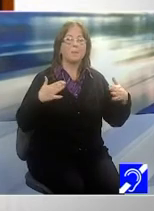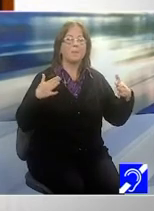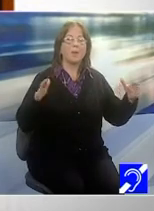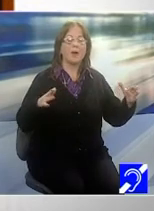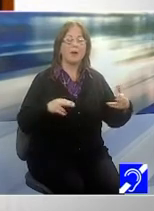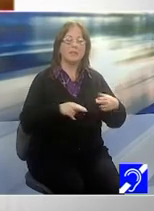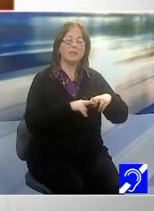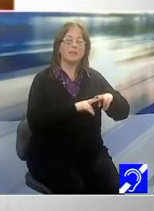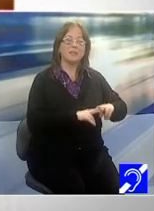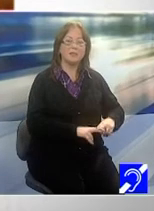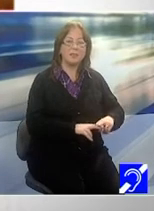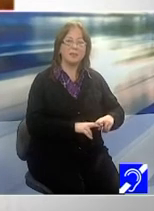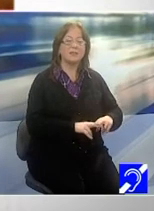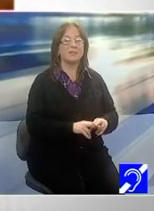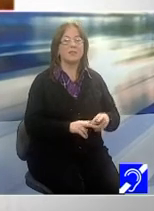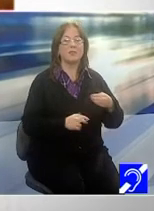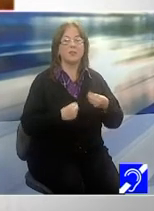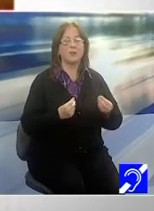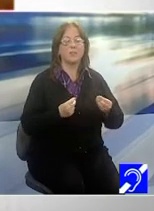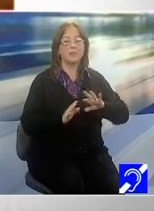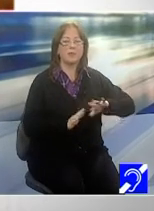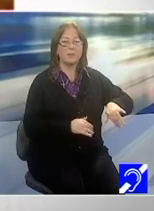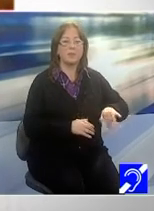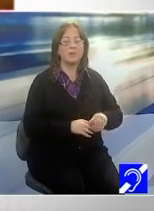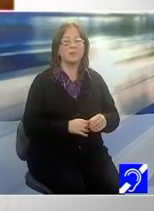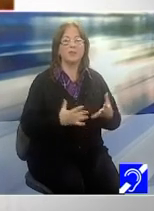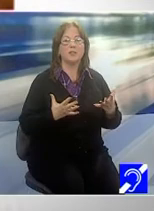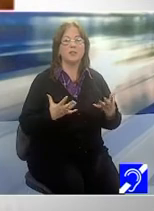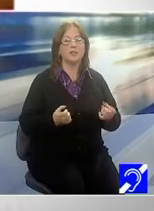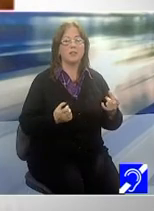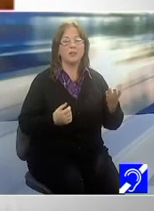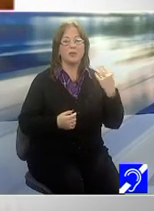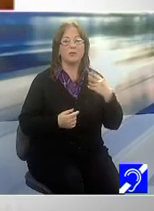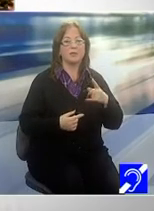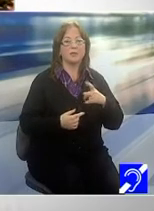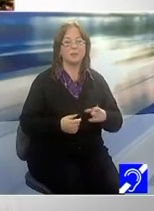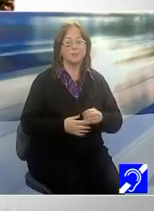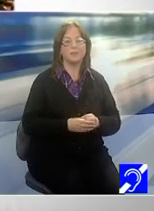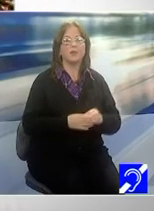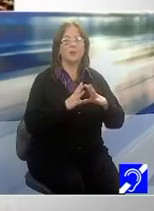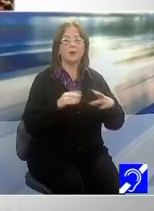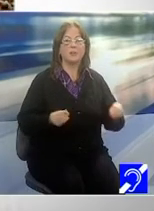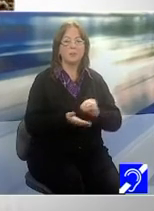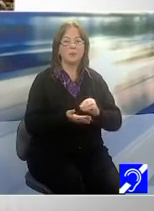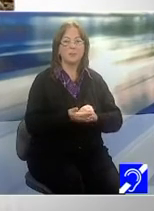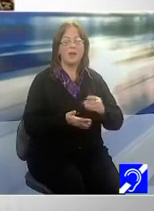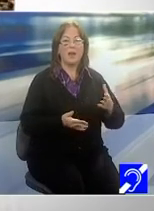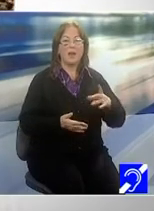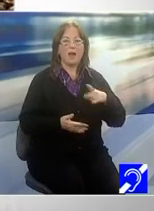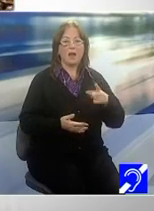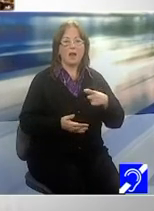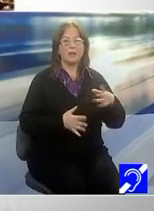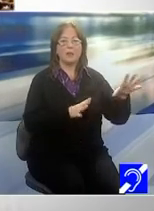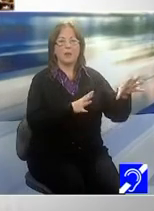pe care vom încerca să le eliminăm în măsura în care este posibil. România mai are de absorbit 30% din alocarea